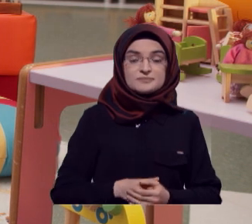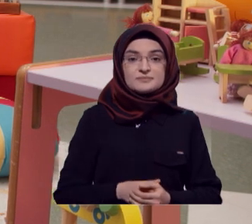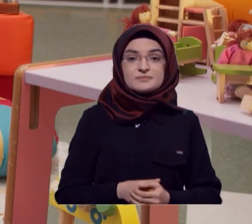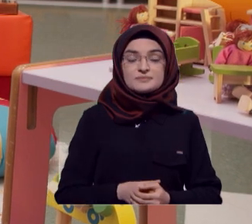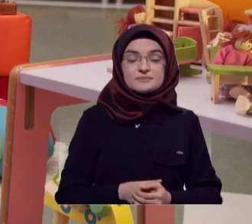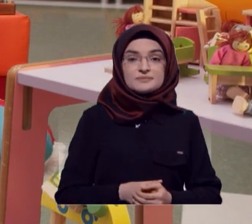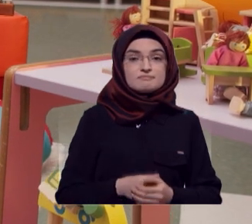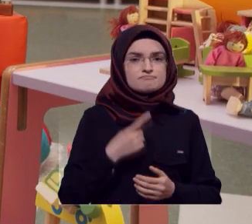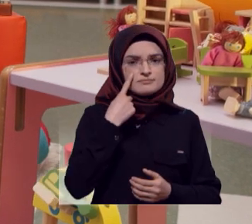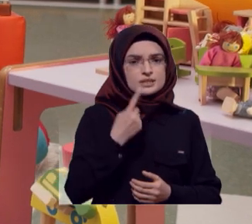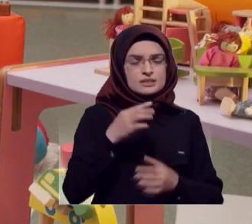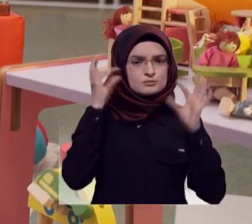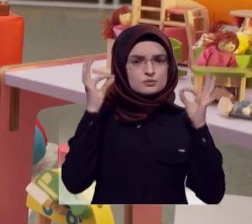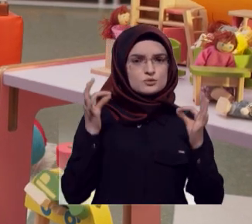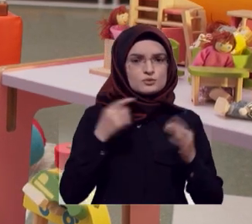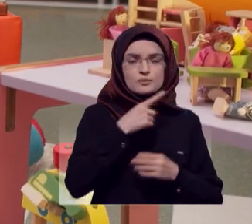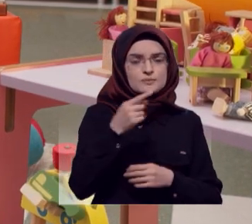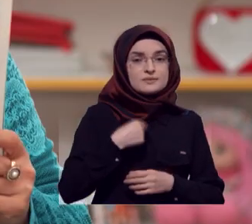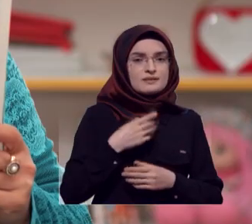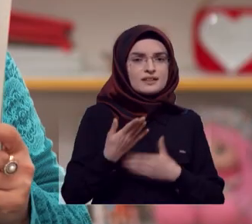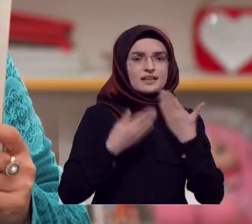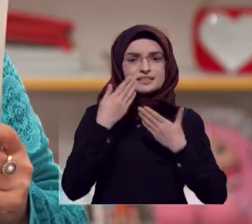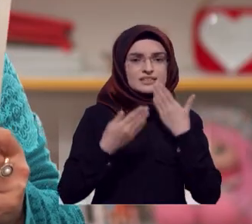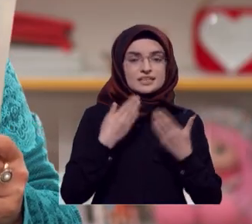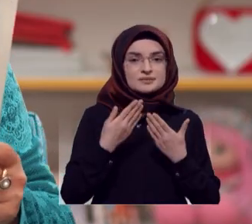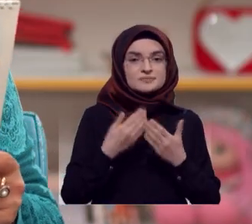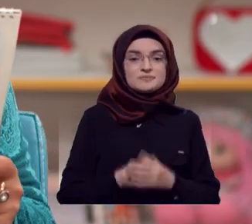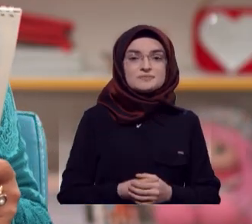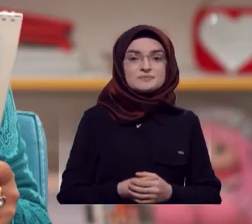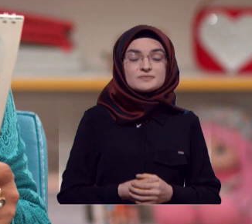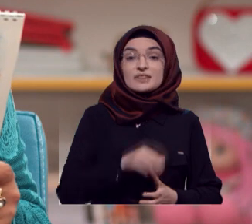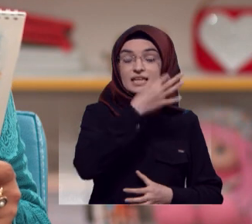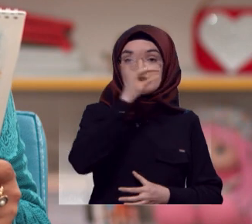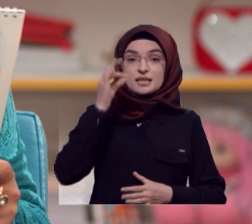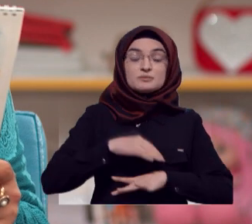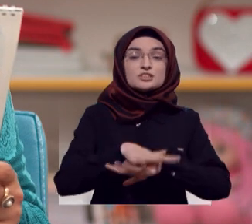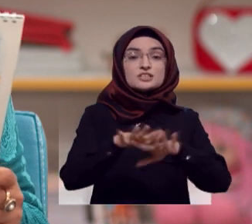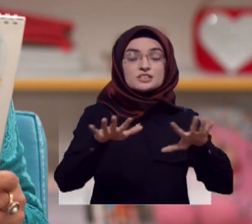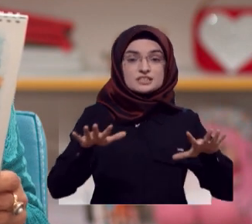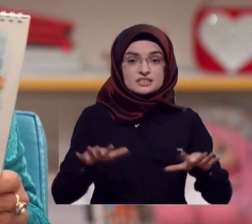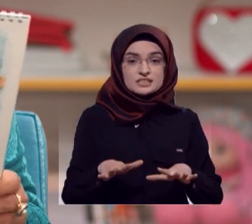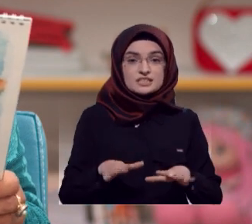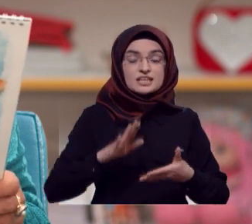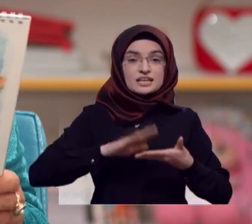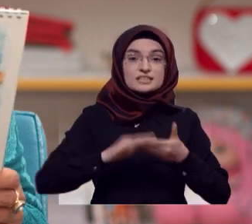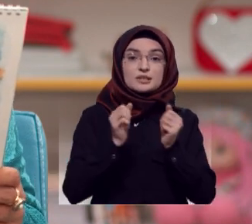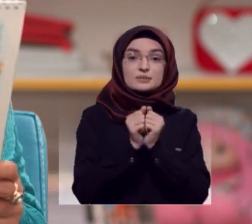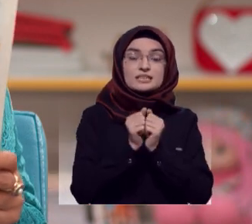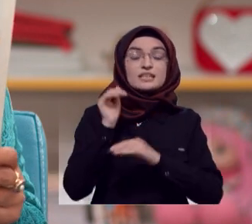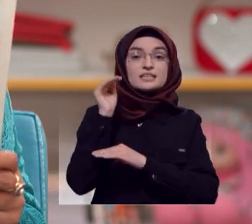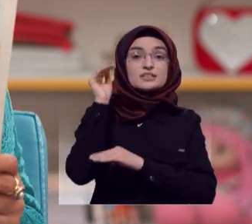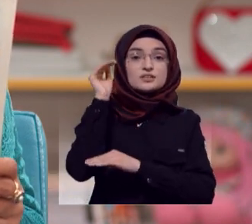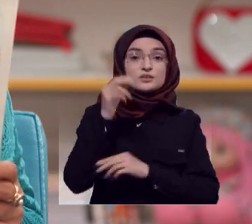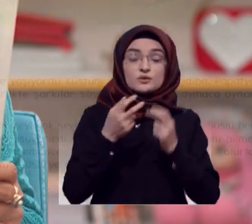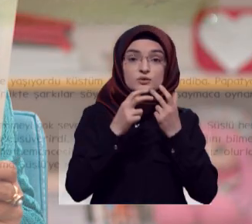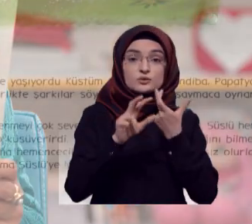Bakalım Süslü bize ne anlatacak? Yemyeşil çayırda arkadaşlarıyla birlikte yaşıyordu